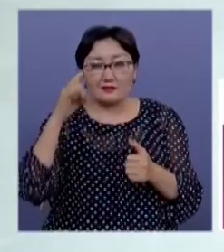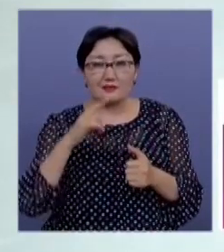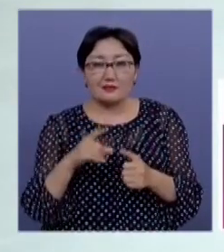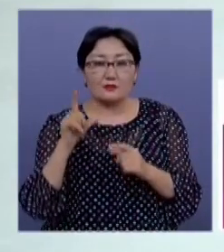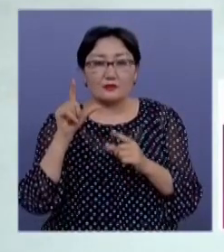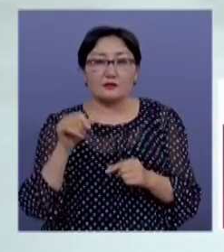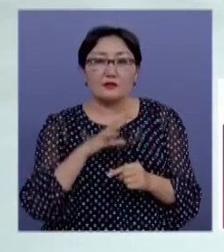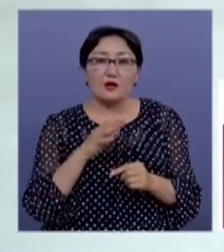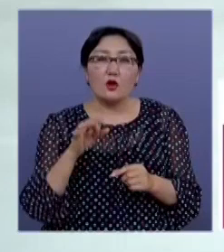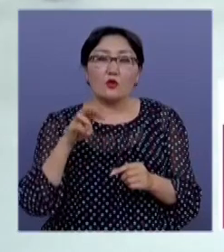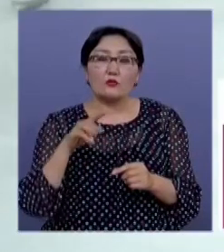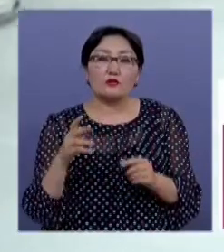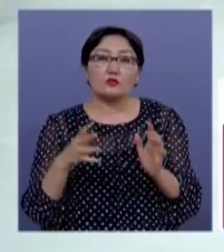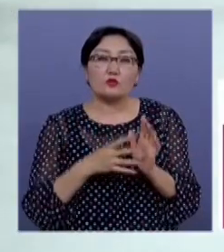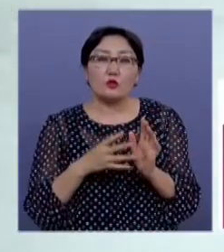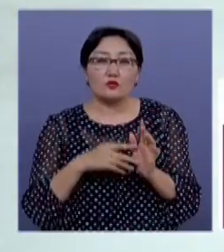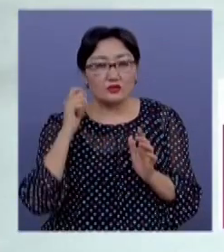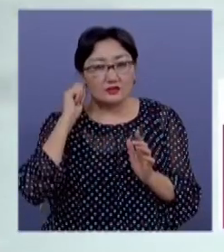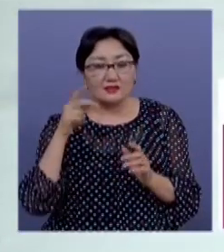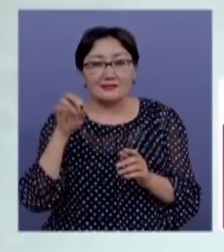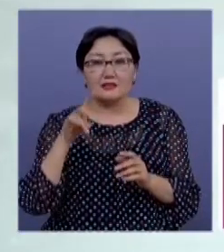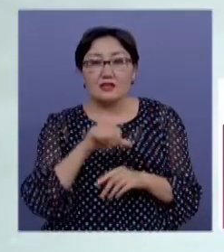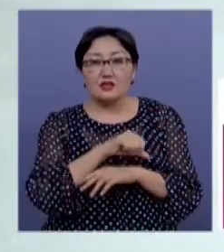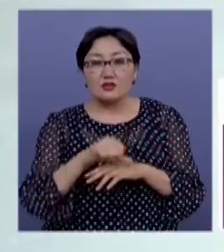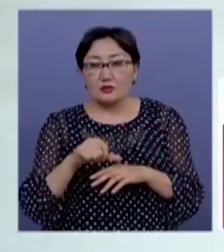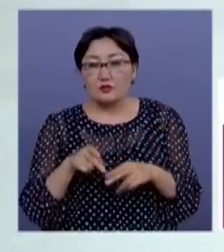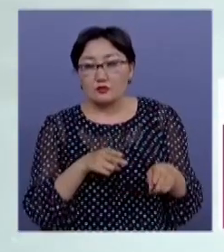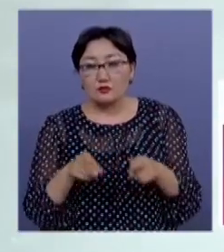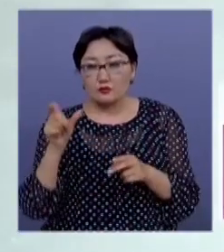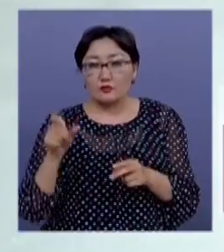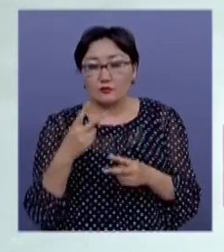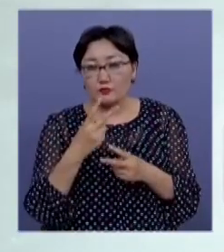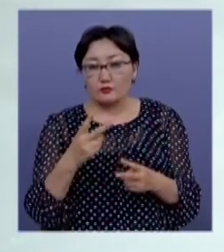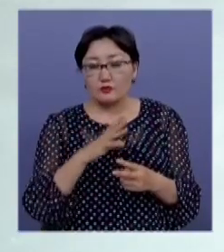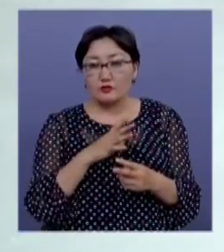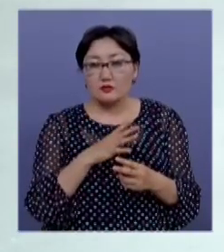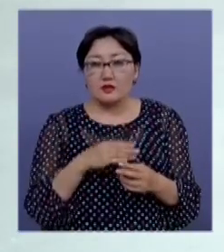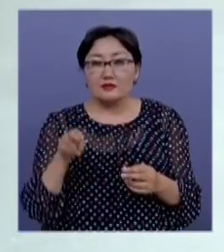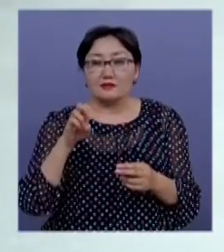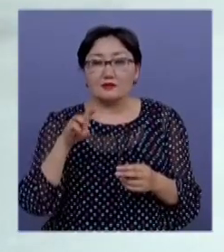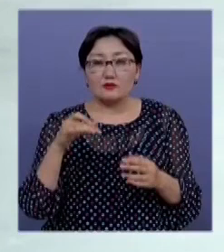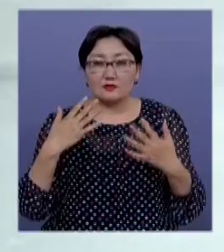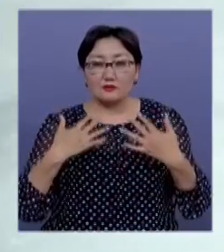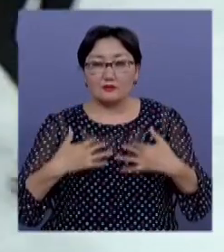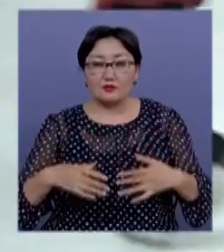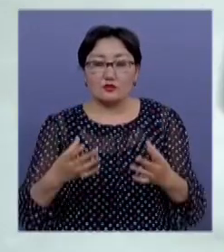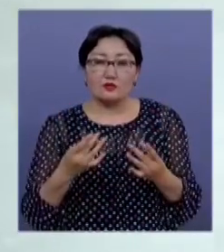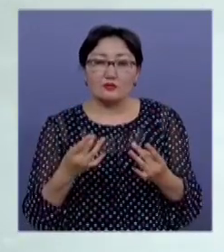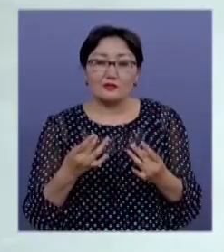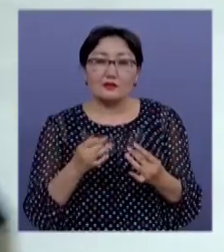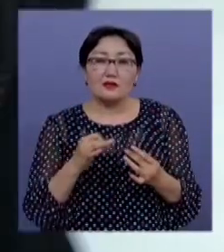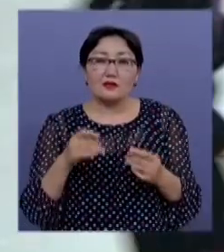шығатын болды. Омскте 9 жасар Денисті сол жерде шетелдік мәнерлеп сырғанаушылар байқаған болатын. Денистің денесі өте жұмсақ